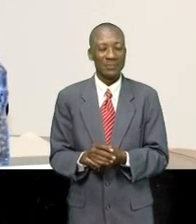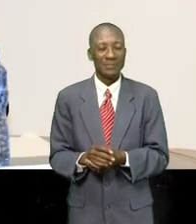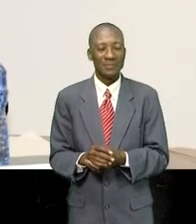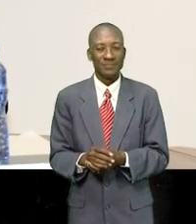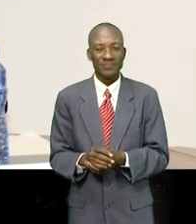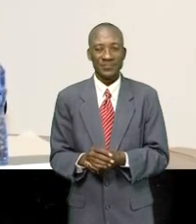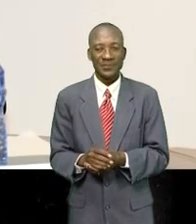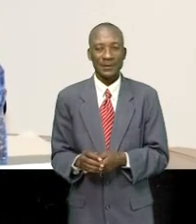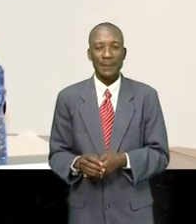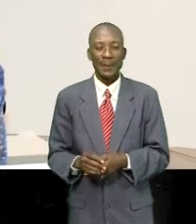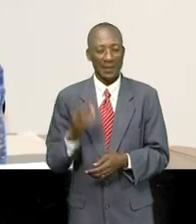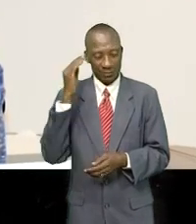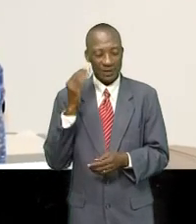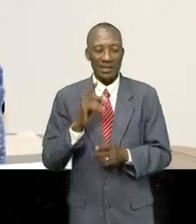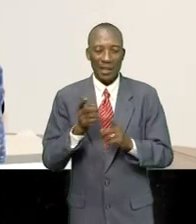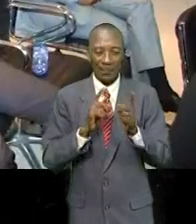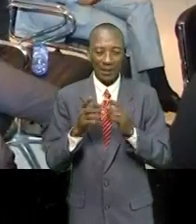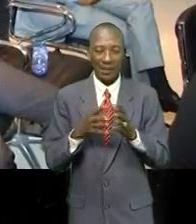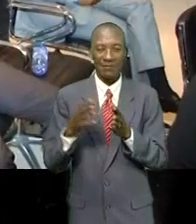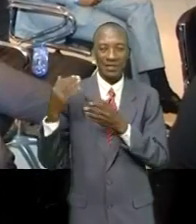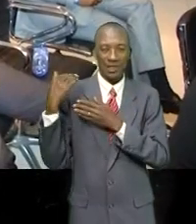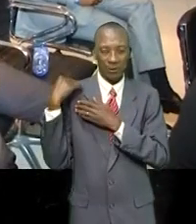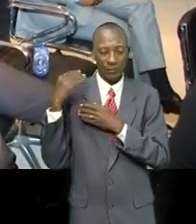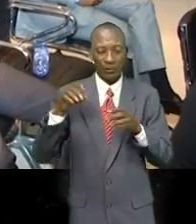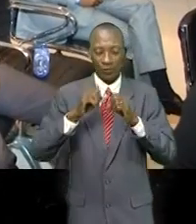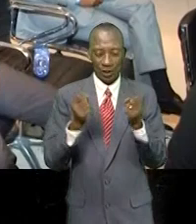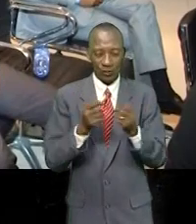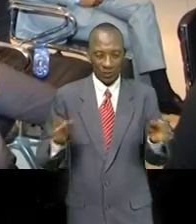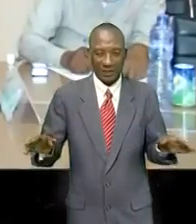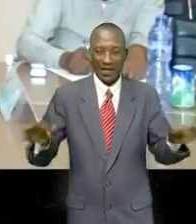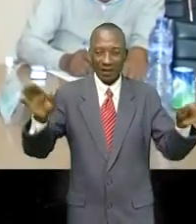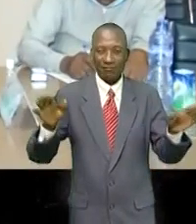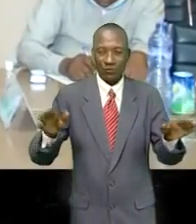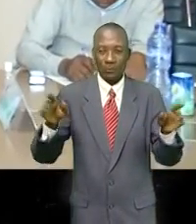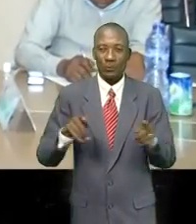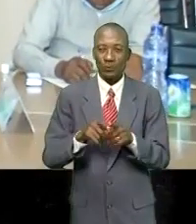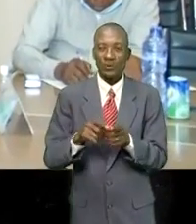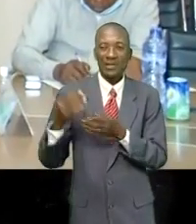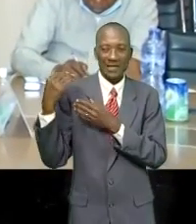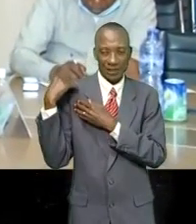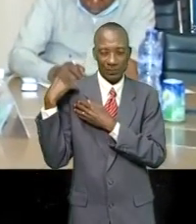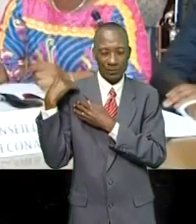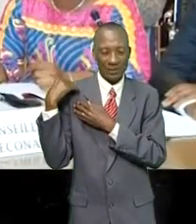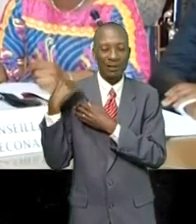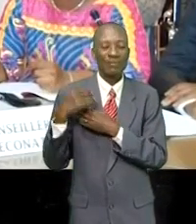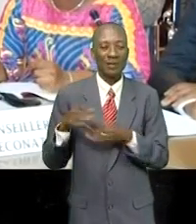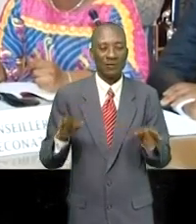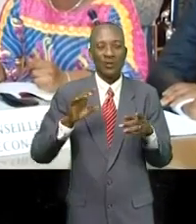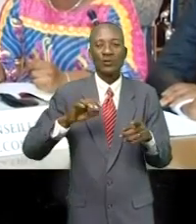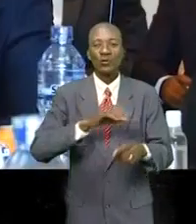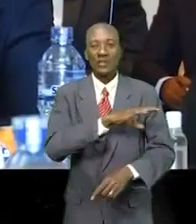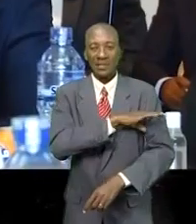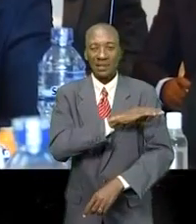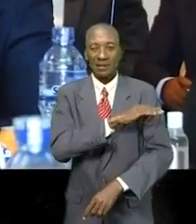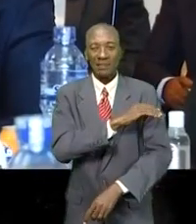Yuma a échangé avec les responsables des compagnies aériennes et l'autorité d'aviation civile sur comment révisiter